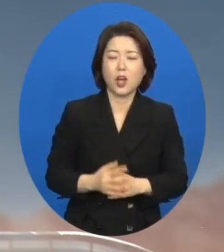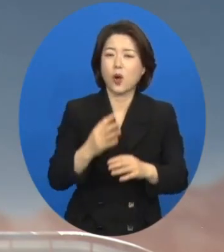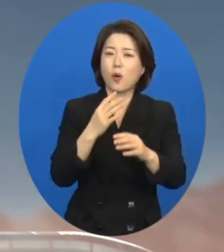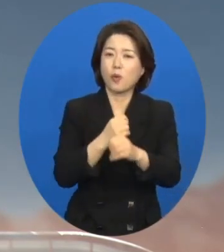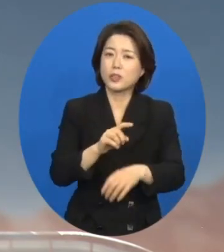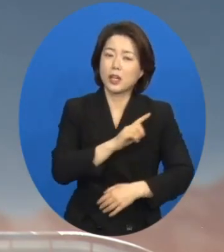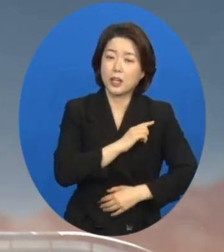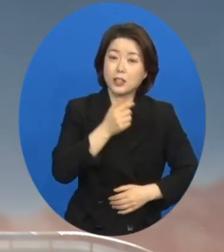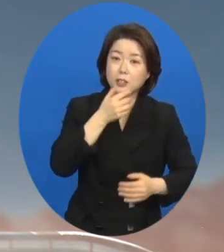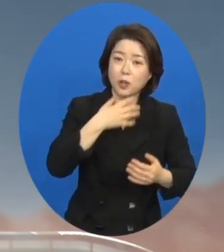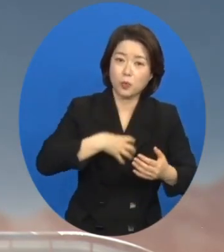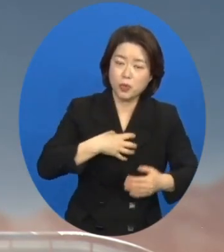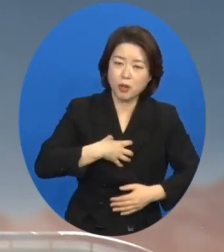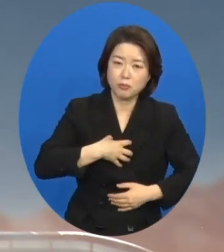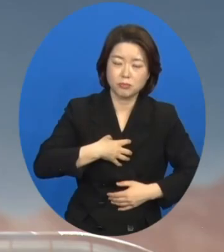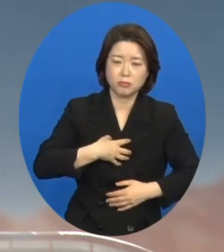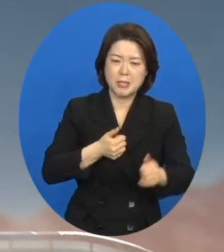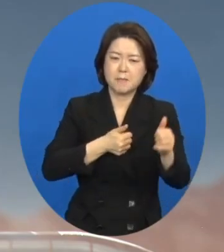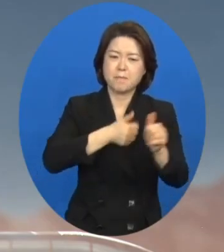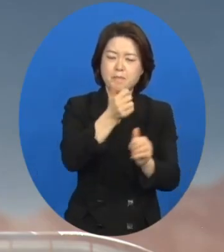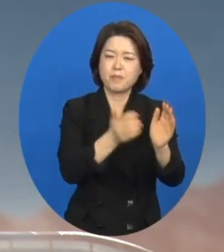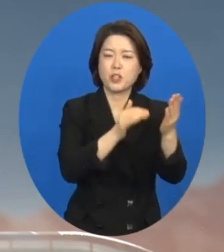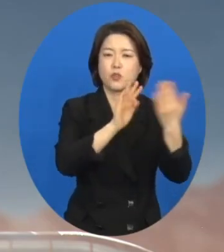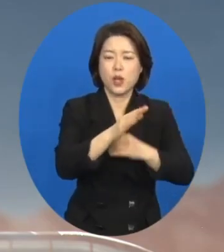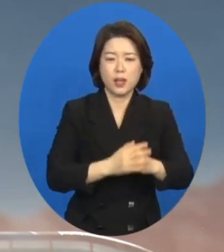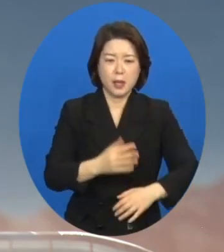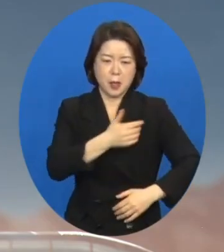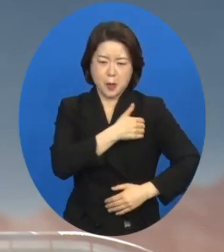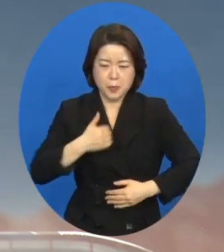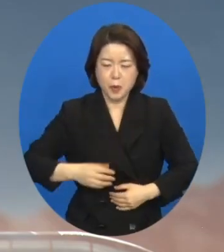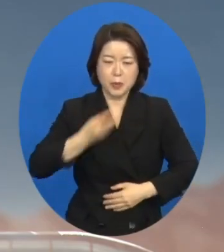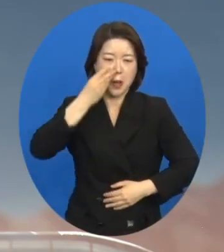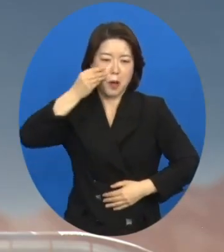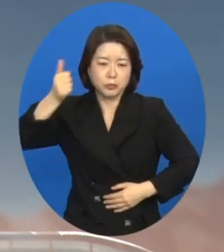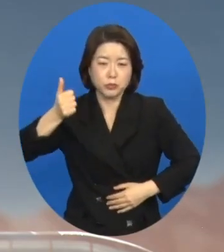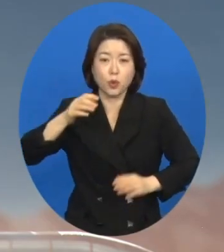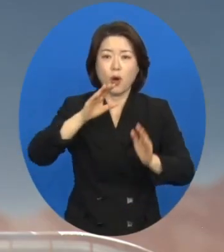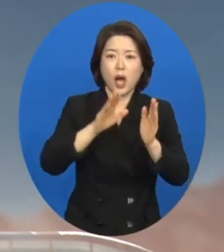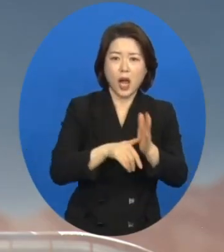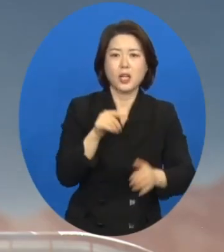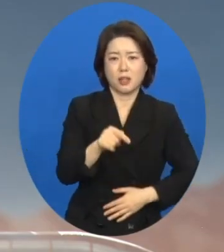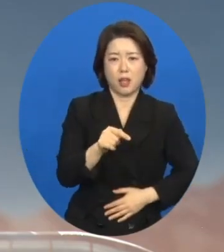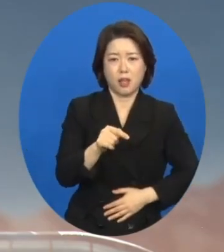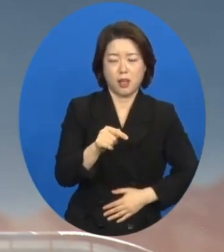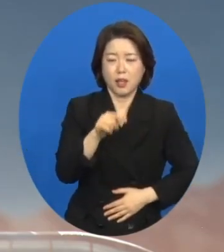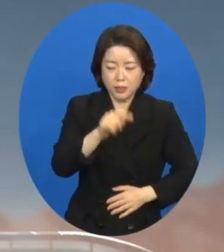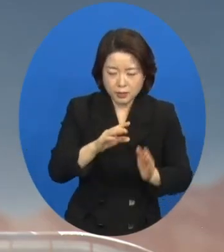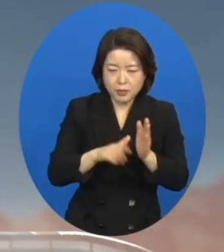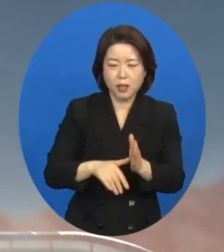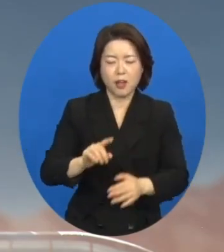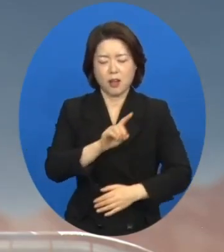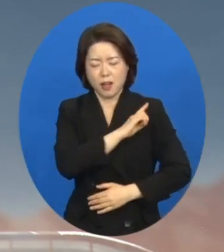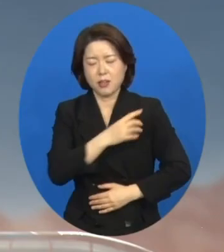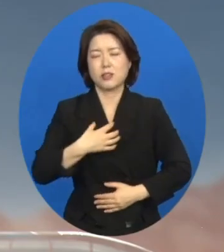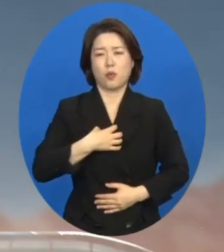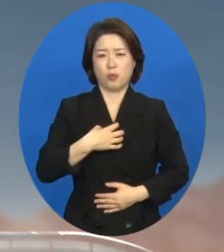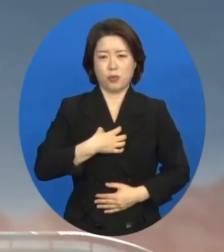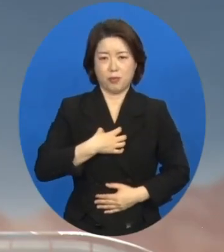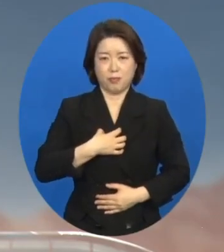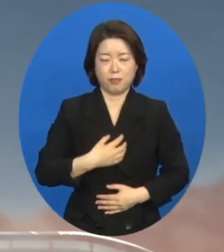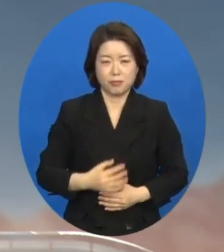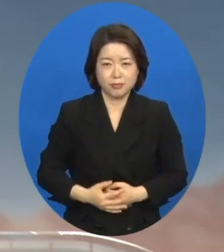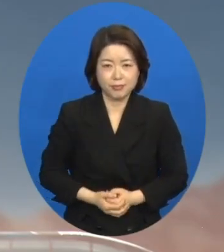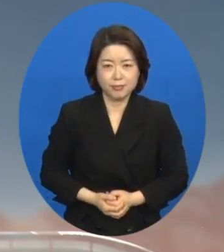위험하냐면 승리한 이후에 풍족할 때, 형통할 때, 그 이후가 가장 위험한 시기예요. 그러니까 우리도 마찬가지예요,